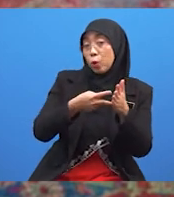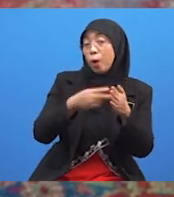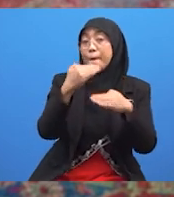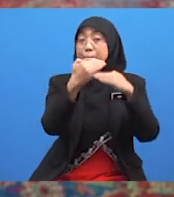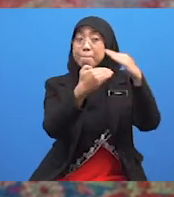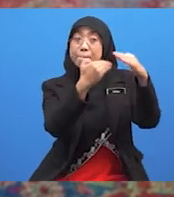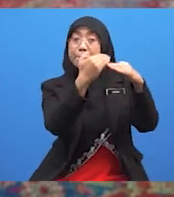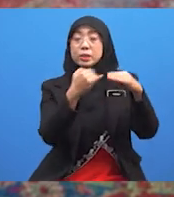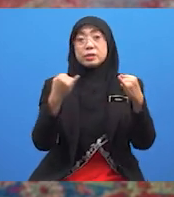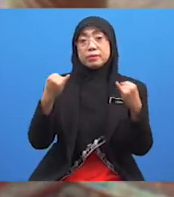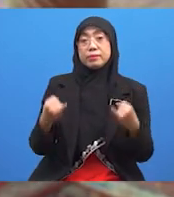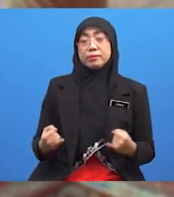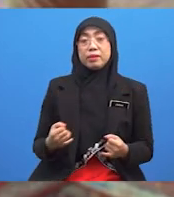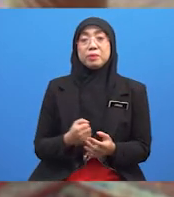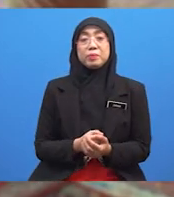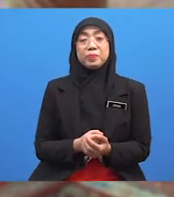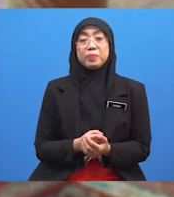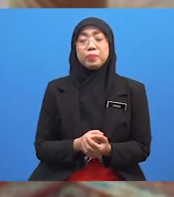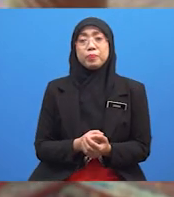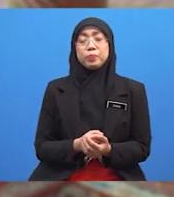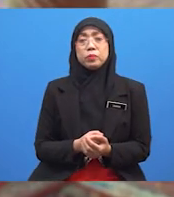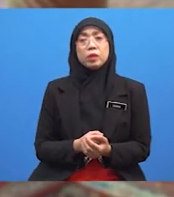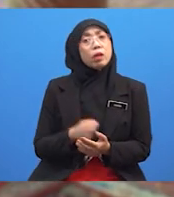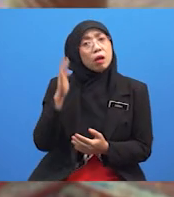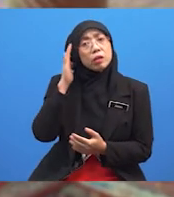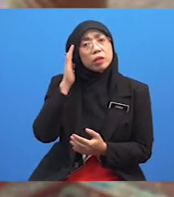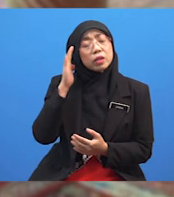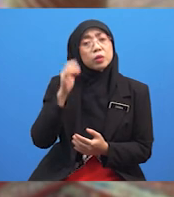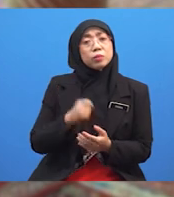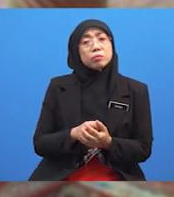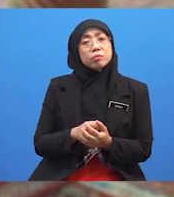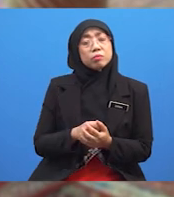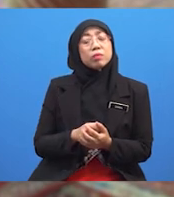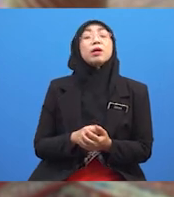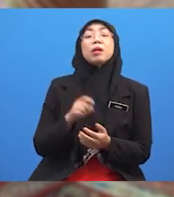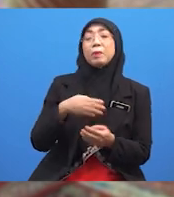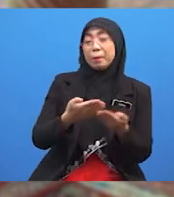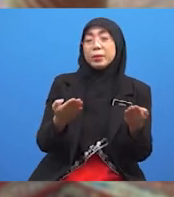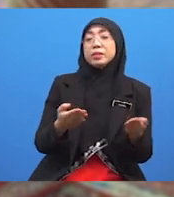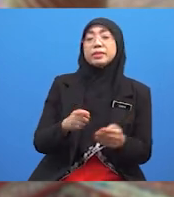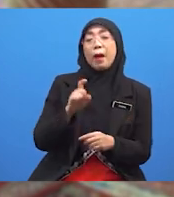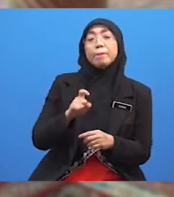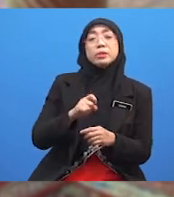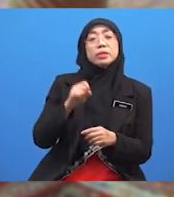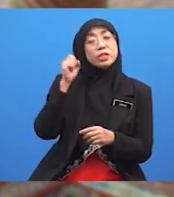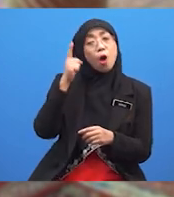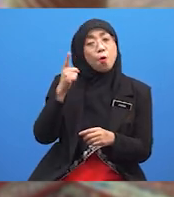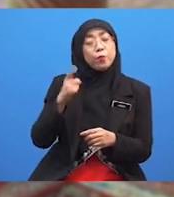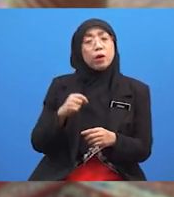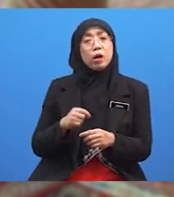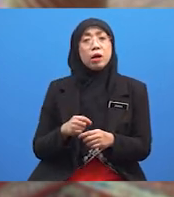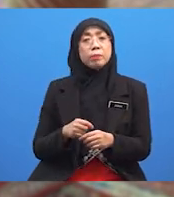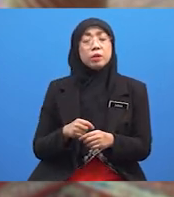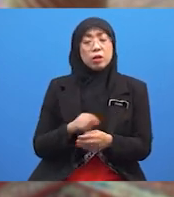insan terlebih dahulu. Tujuannya supaya para pelajar dapat memahami bahawa seseorang insan yang